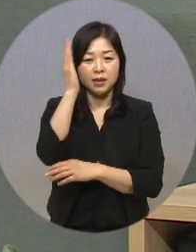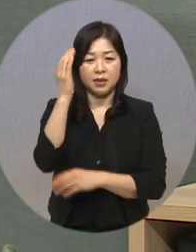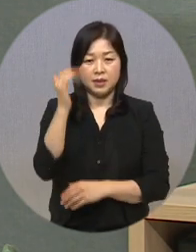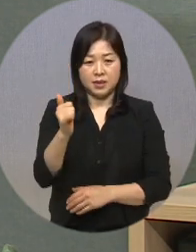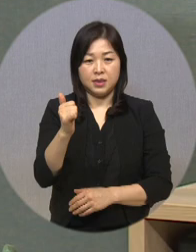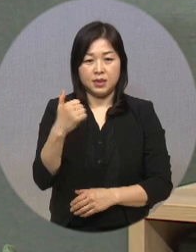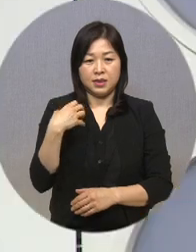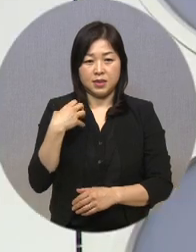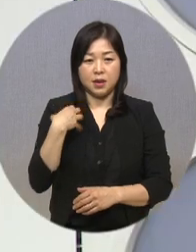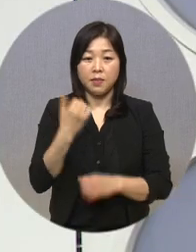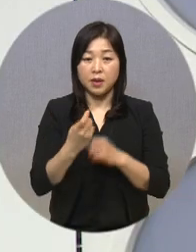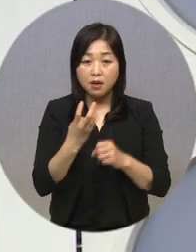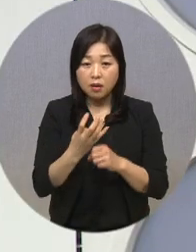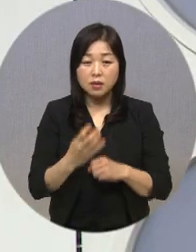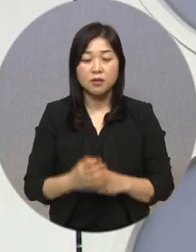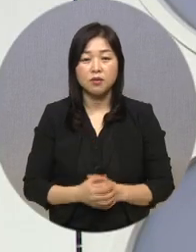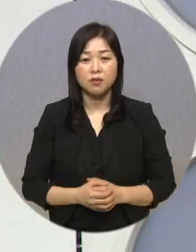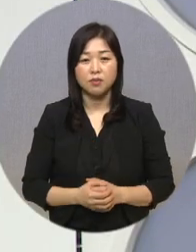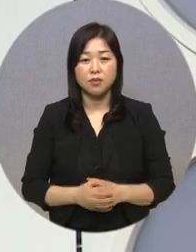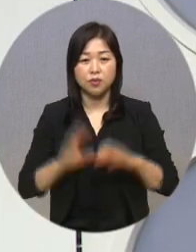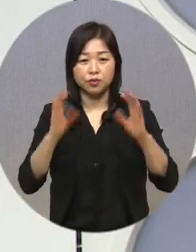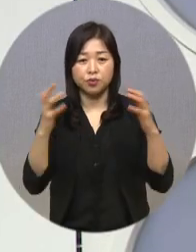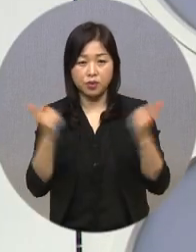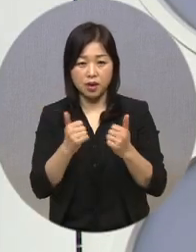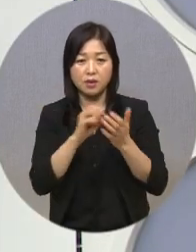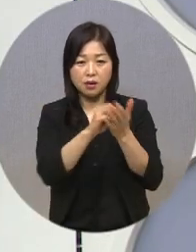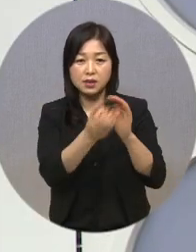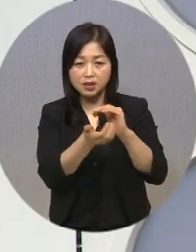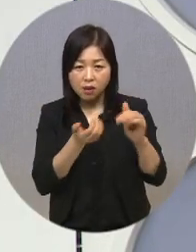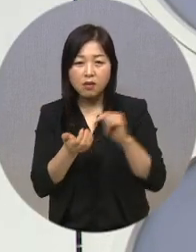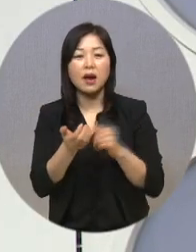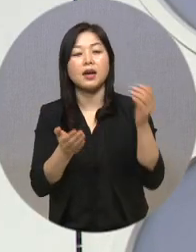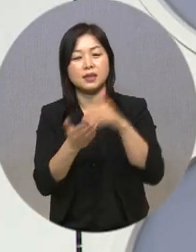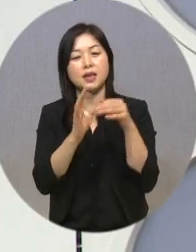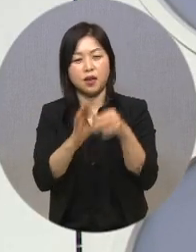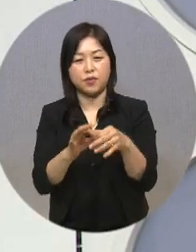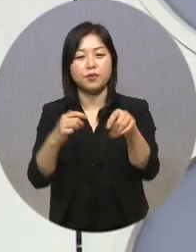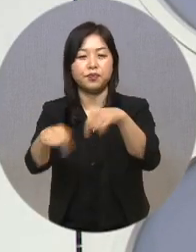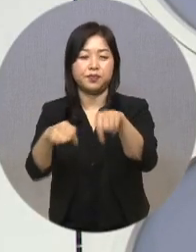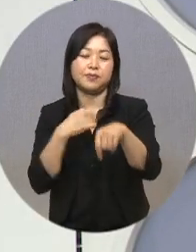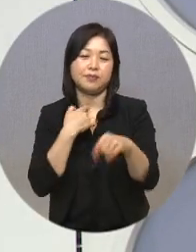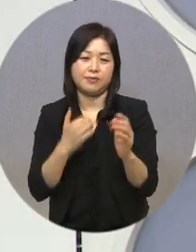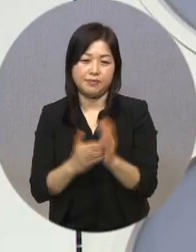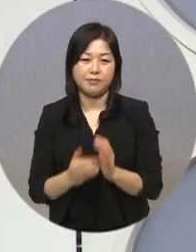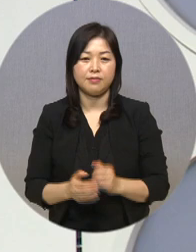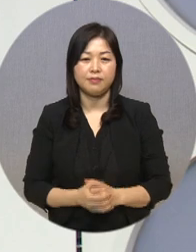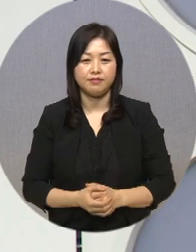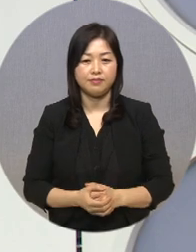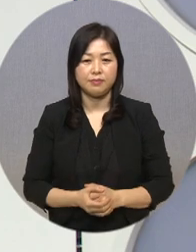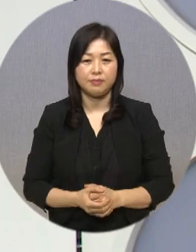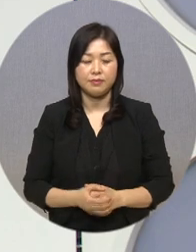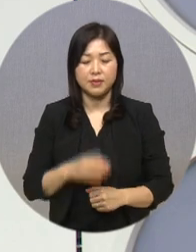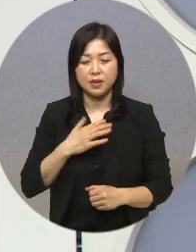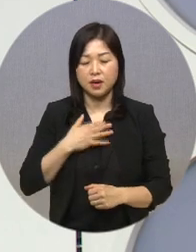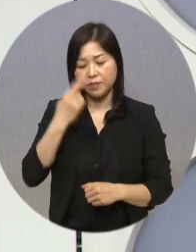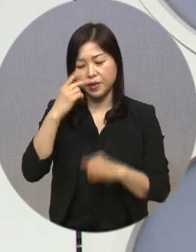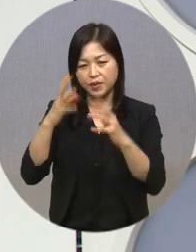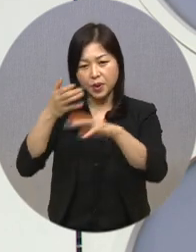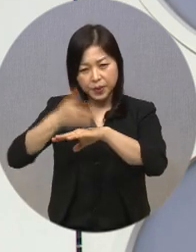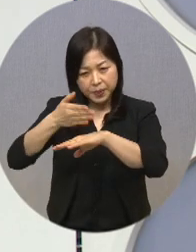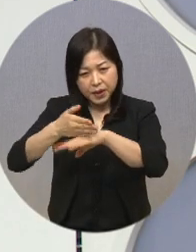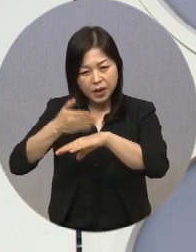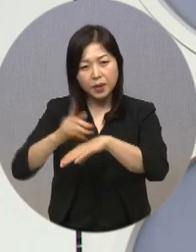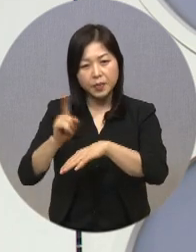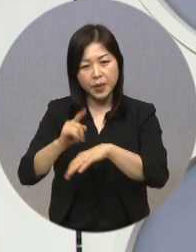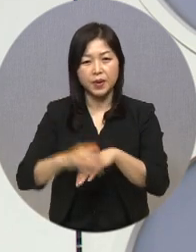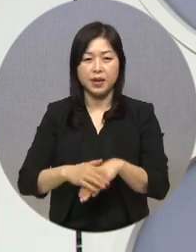역할을 하셨나요? 국회에 들어가기 전까지 했습니다. 아. 예, 그래서 내가 항상 미국에 공업되는 것이